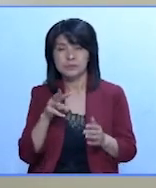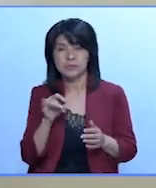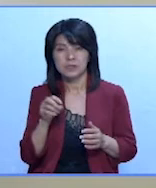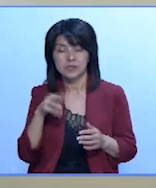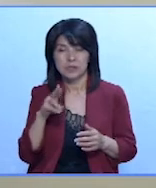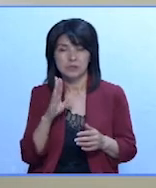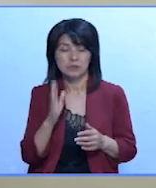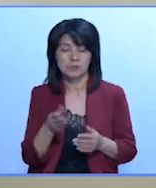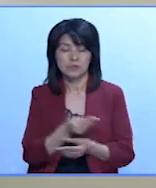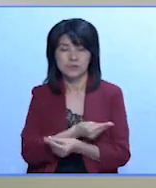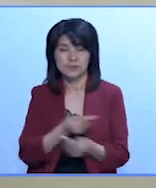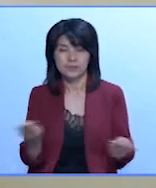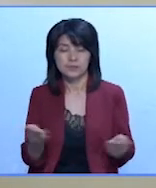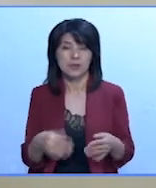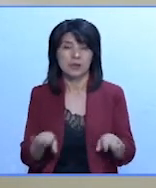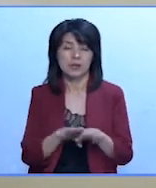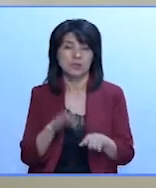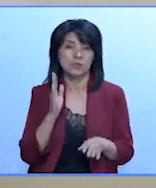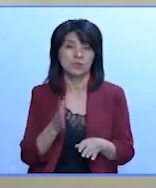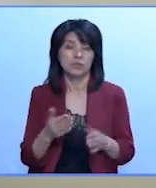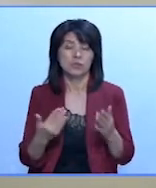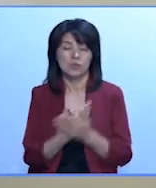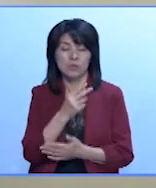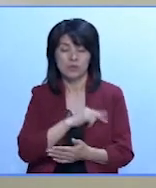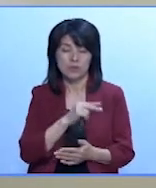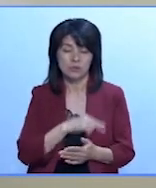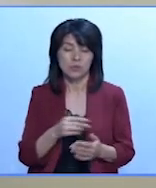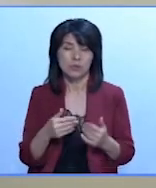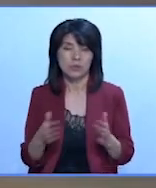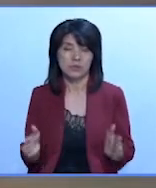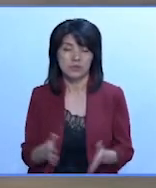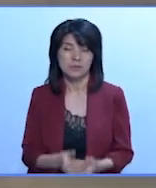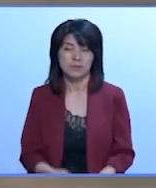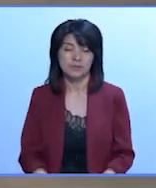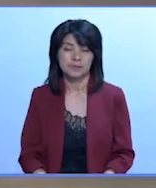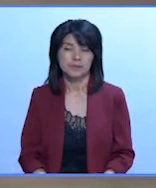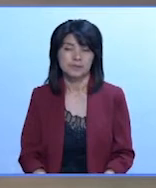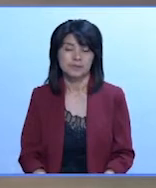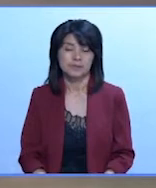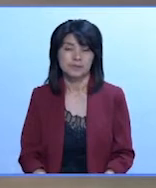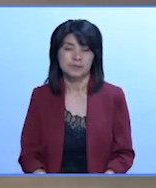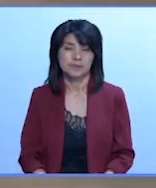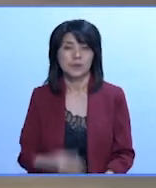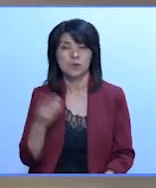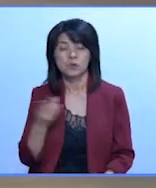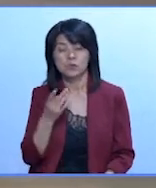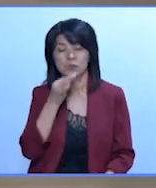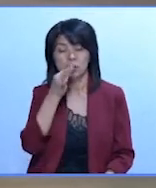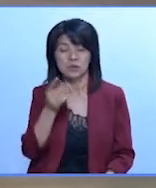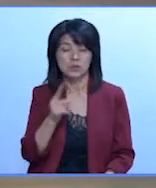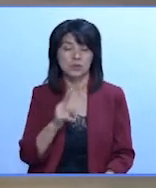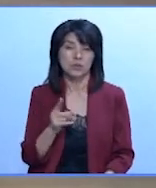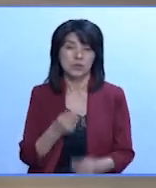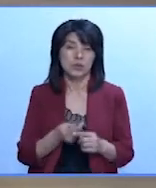Жобаларға 1000-нан астам жұмыс орны ашылады. Оның 50-і тұрақты болады. Айта кетейік, қолға алынған жобалар инженерлік